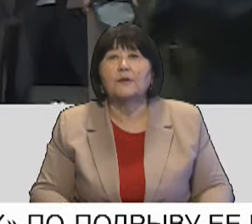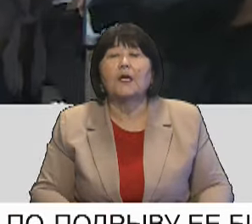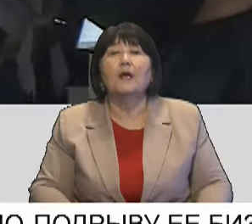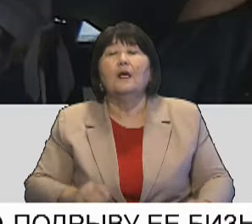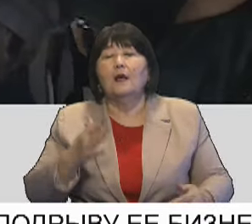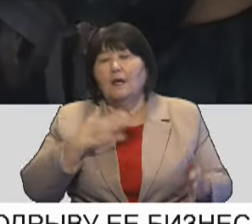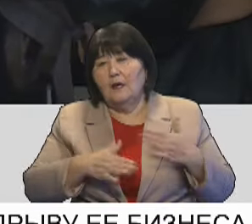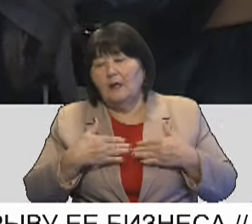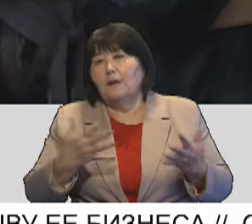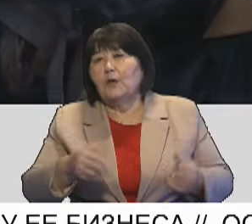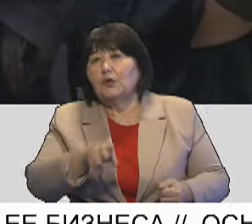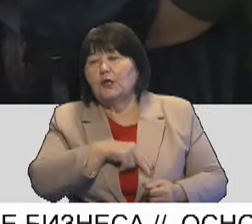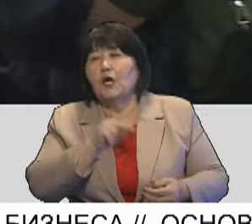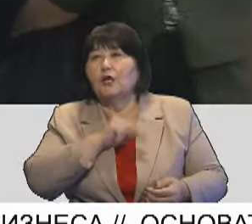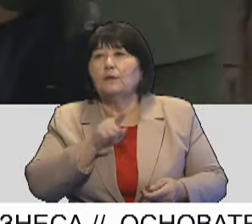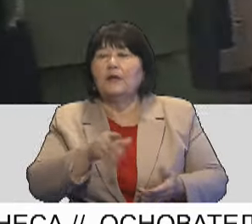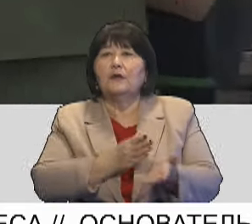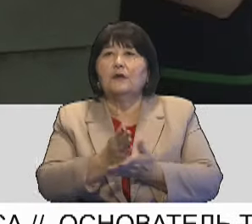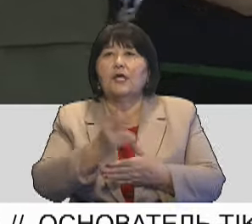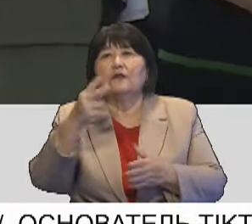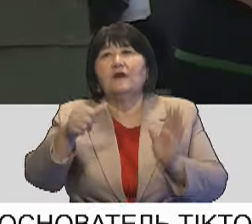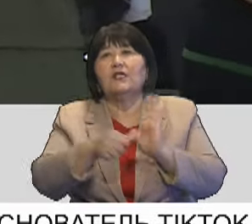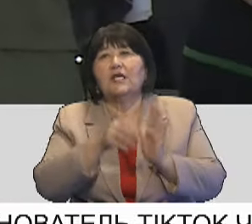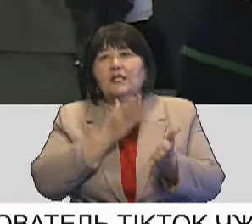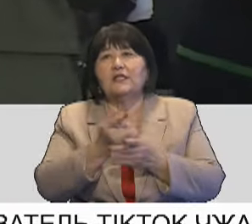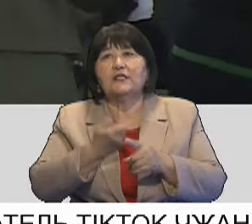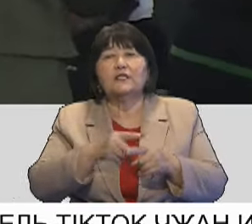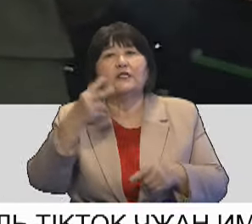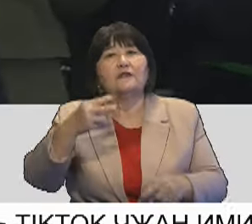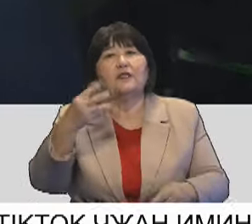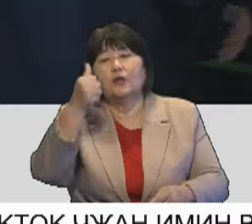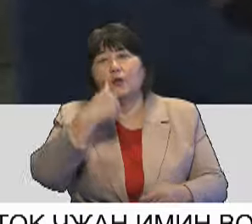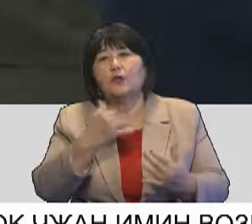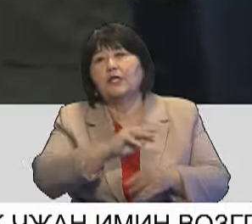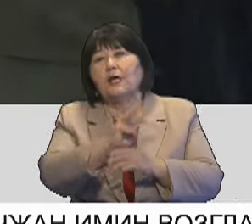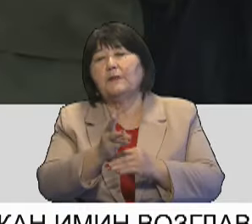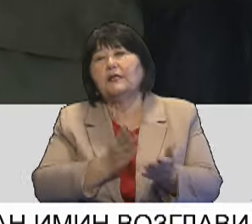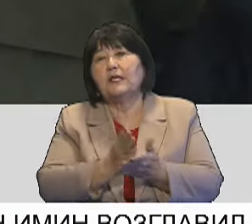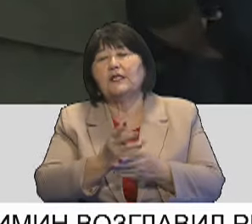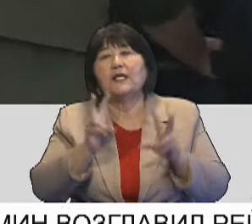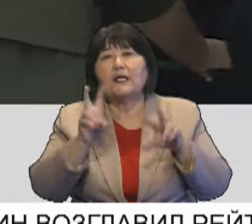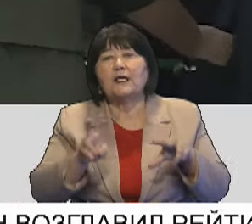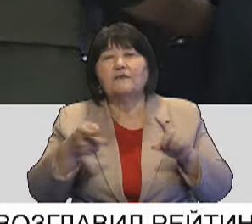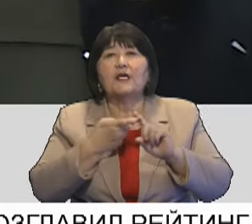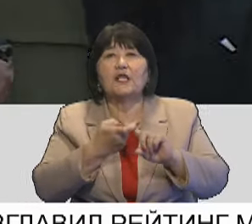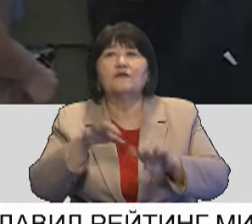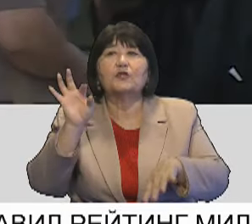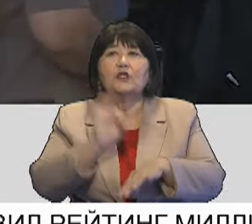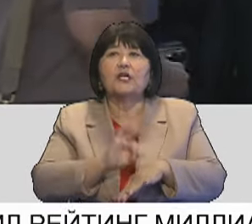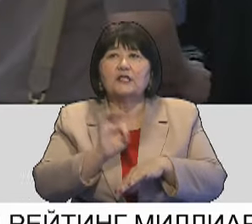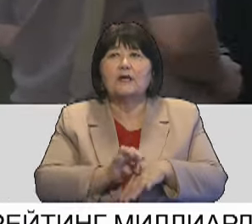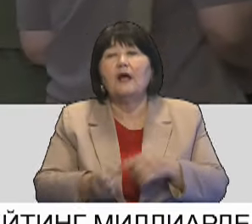Безмерно рада получить награду. Работаю в этой сфере уже 26 лет. Из них 23 года я посвятила сфере исследования инфекционных